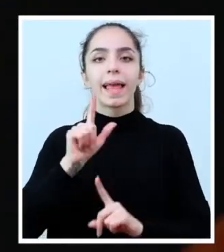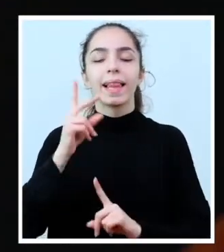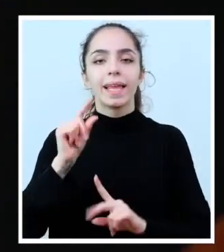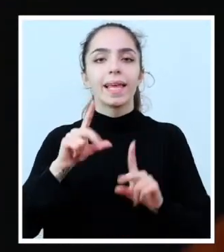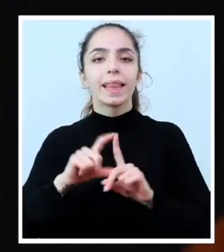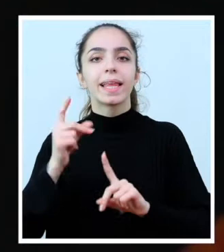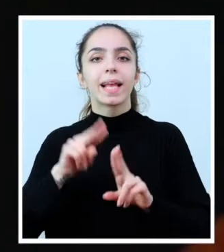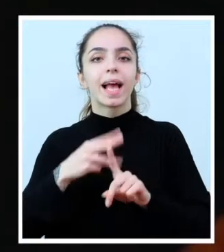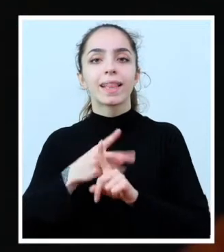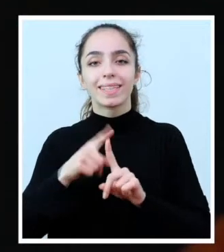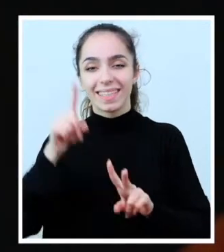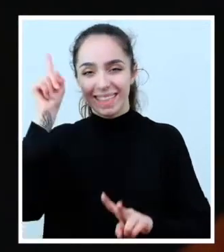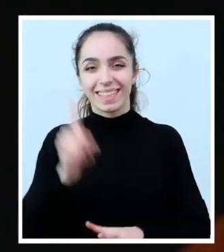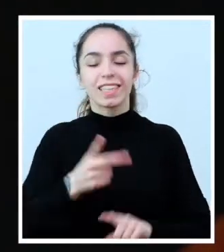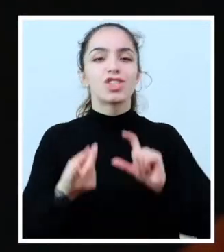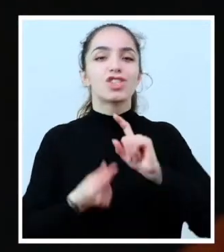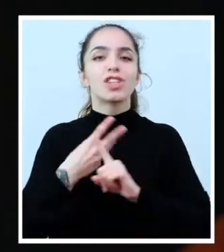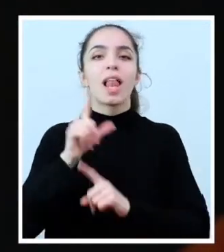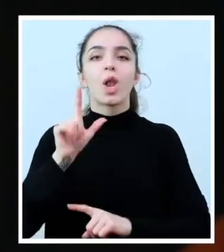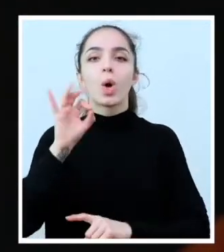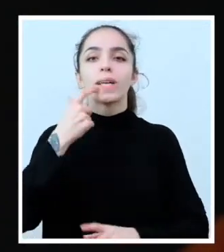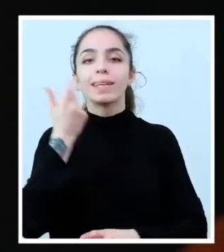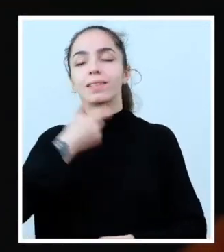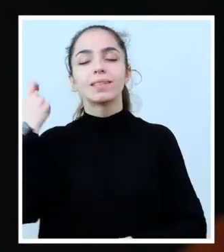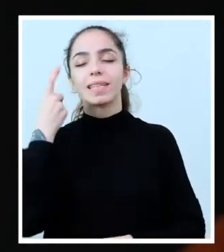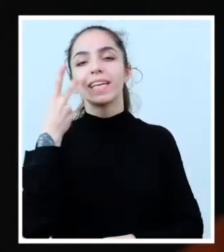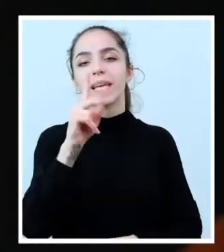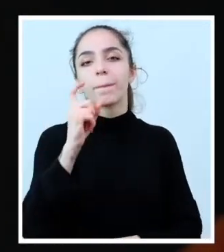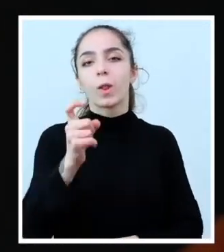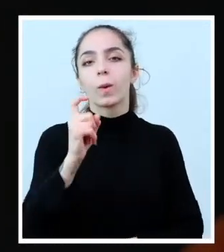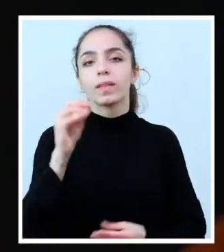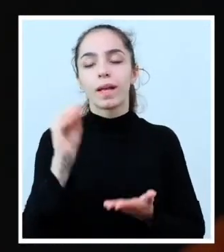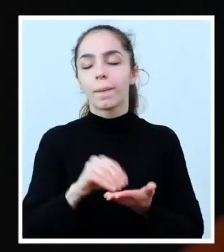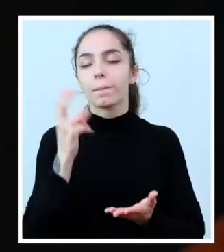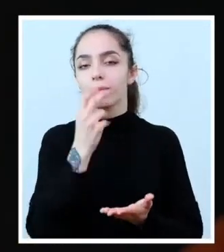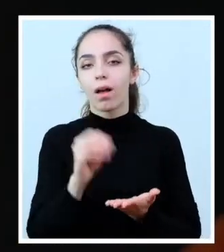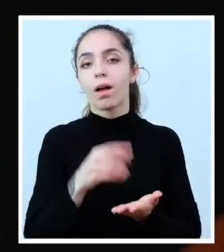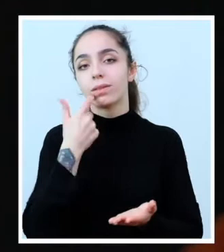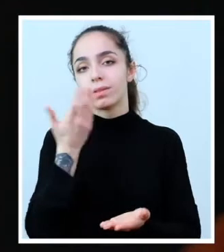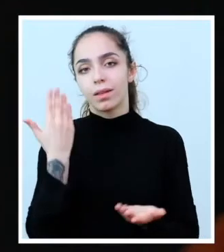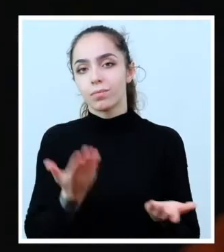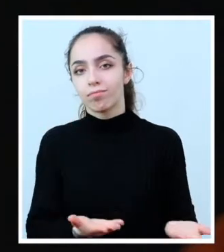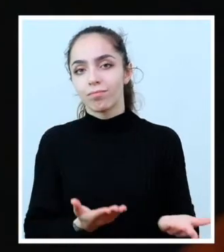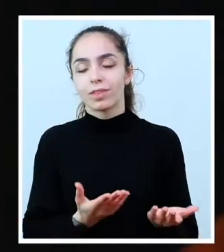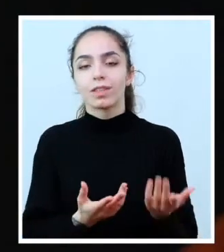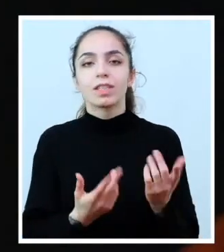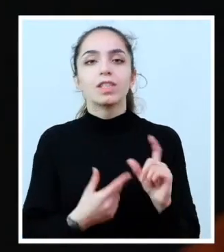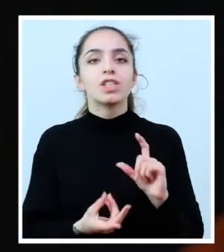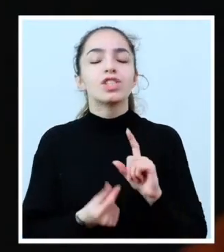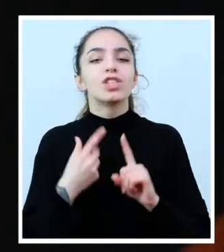Deli Diken benim ilk göz ağrım. Çello için yazmış olduğum, epey de eski bir parça. 2009'da yazmıştım